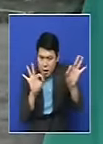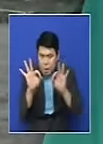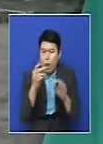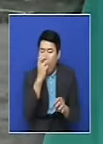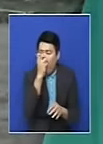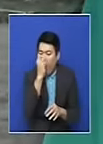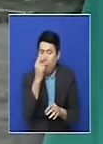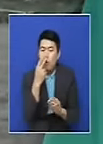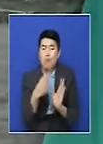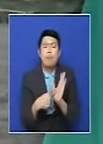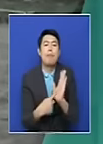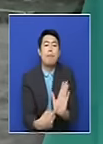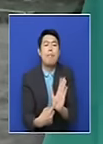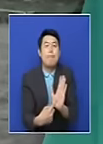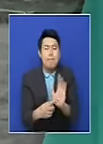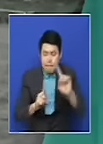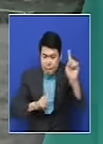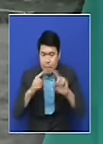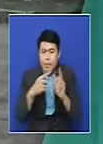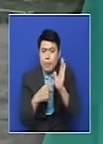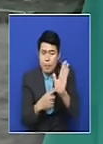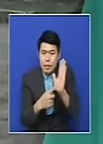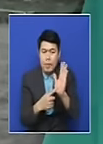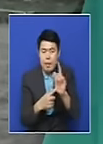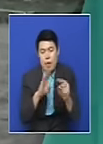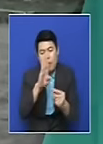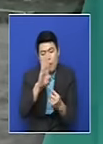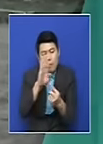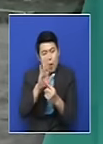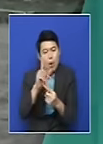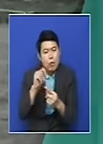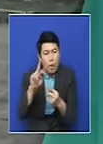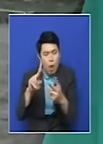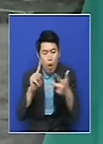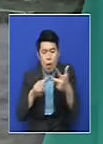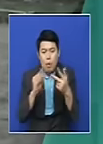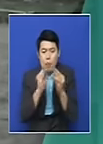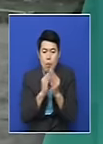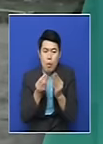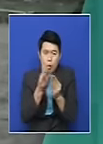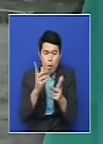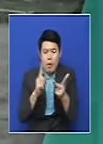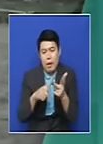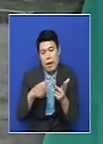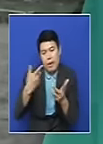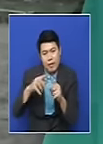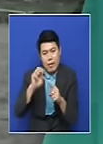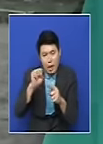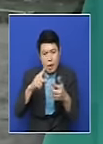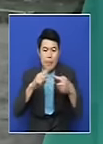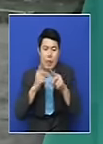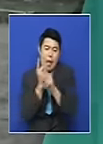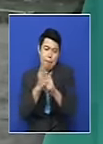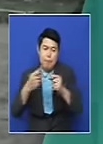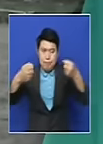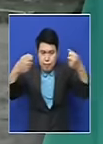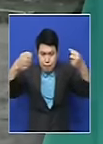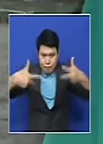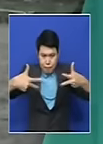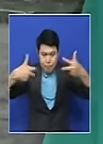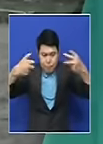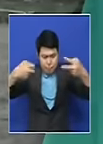ได้ลองดูกันนะครับแล้วก็ร่วมโหวตนะครับไม่ว่าจะเป็นทั้งบัวตองบัวรอยผัดไทยส้มตำสละกะเพรารวมถึ